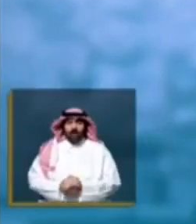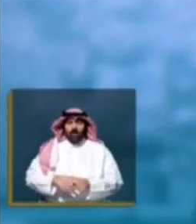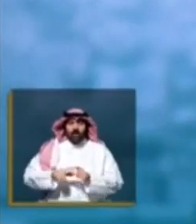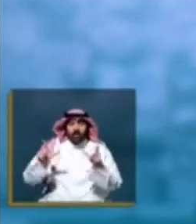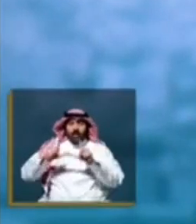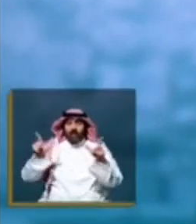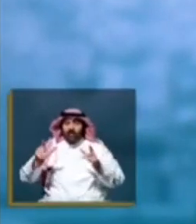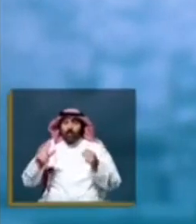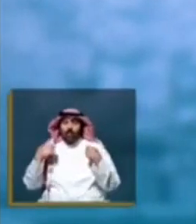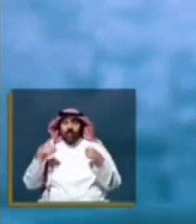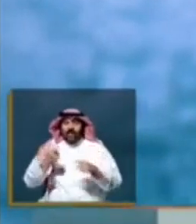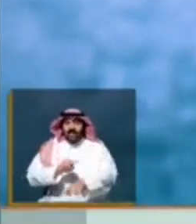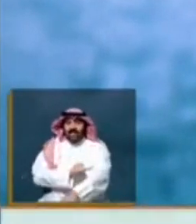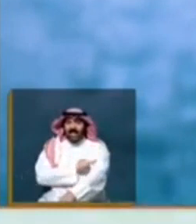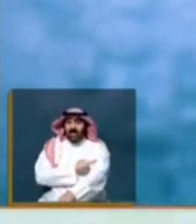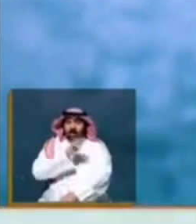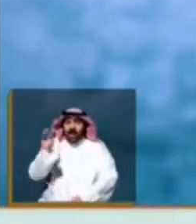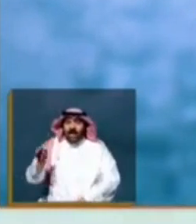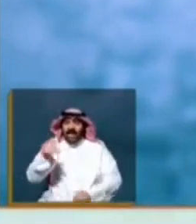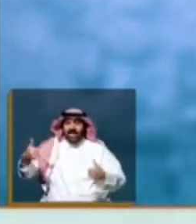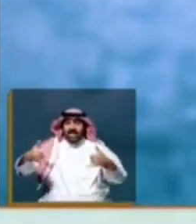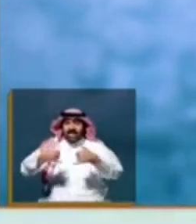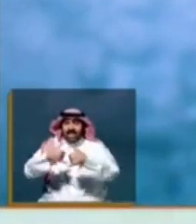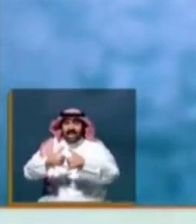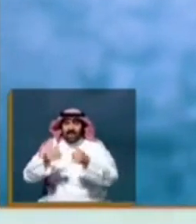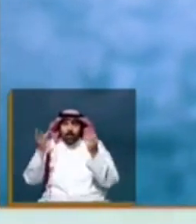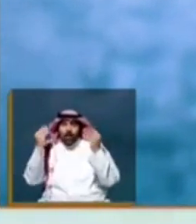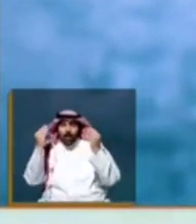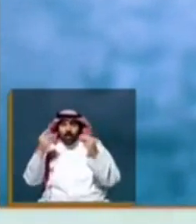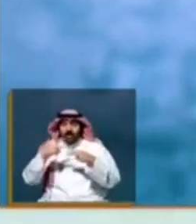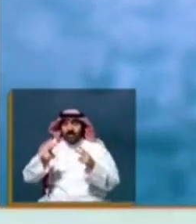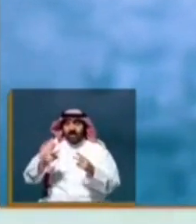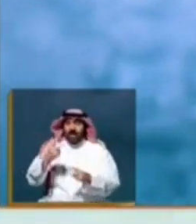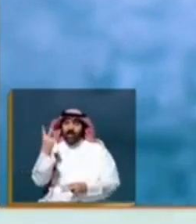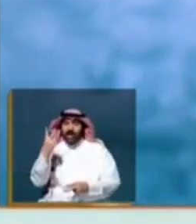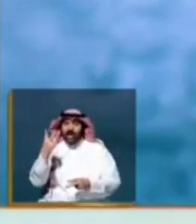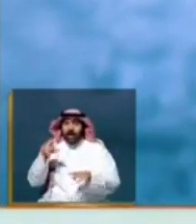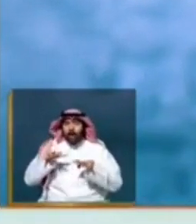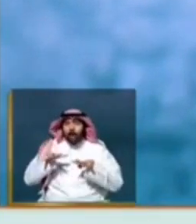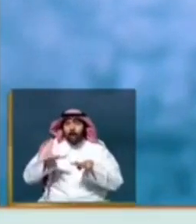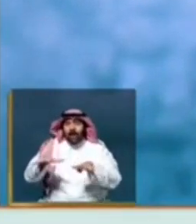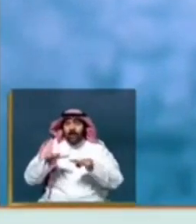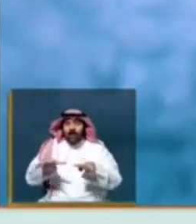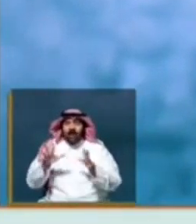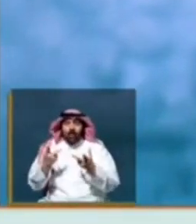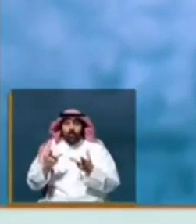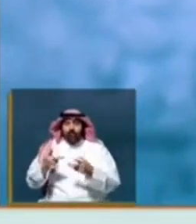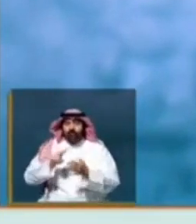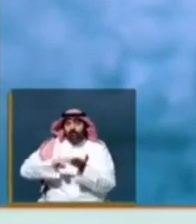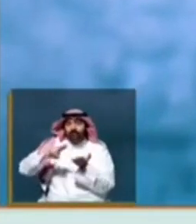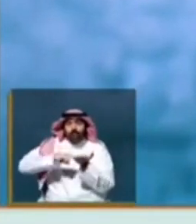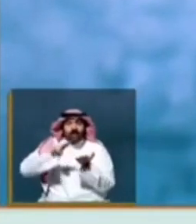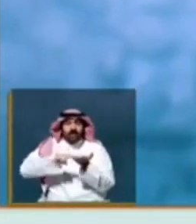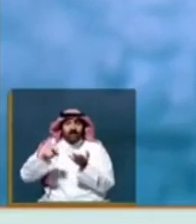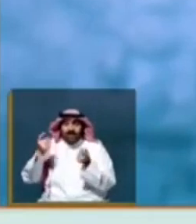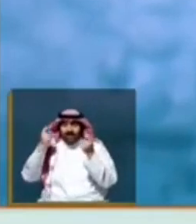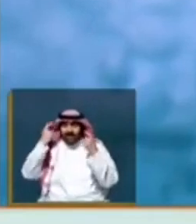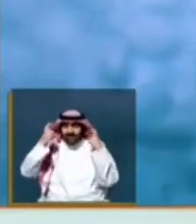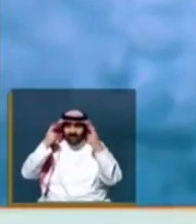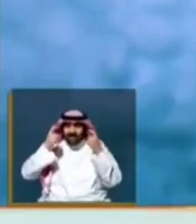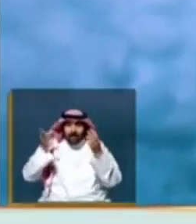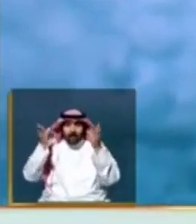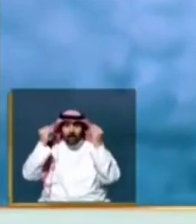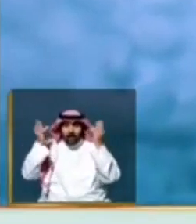بثت وزارة الصحة بالتعاون مع هيئة الاتصالات وتقنية المعلومات أكثر من 2 مليار رسالة نصية توعوية عن فيروس كورونا